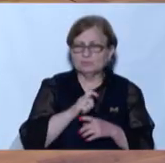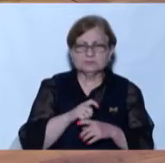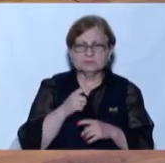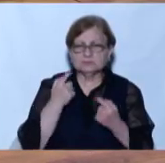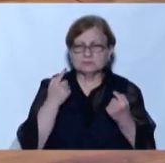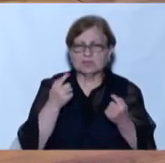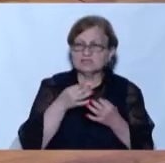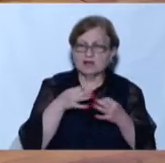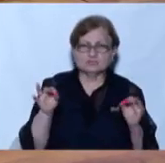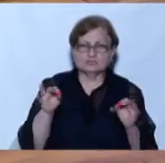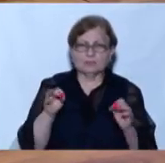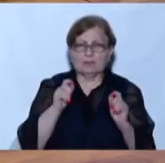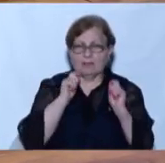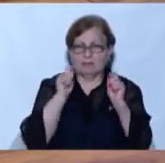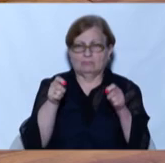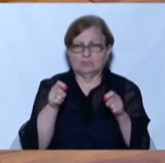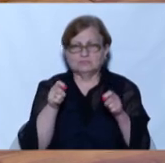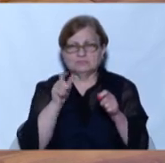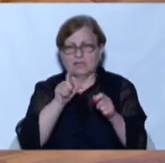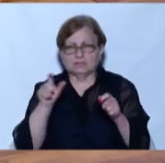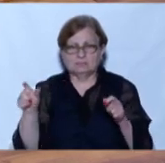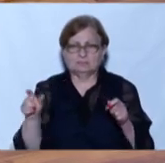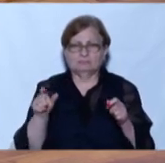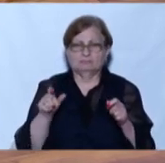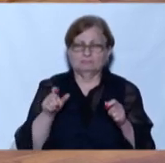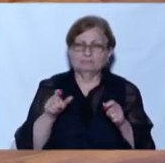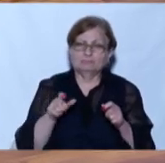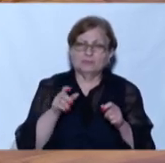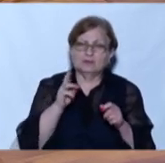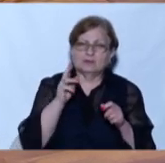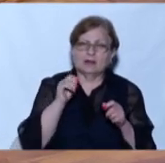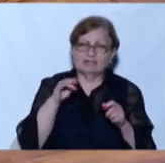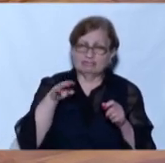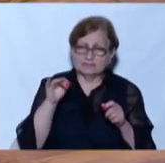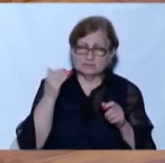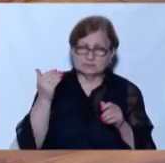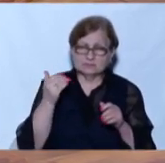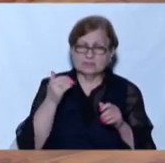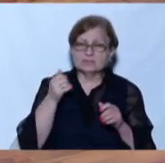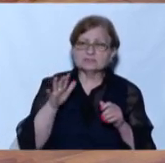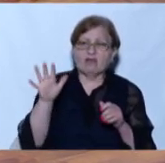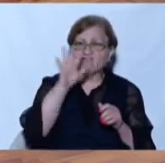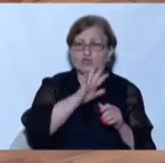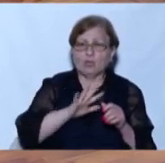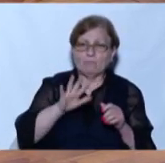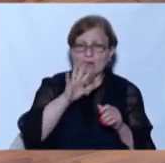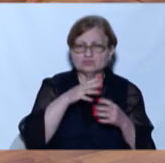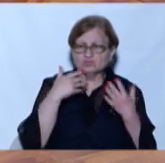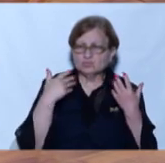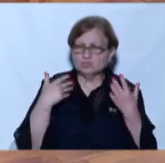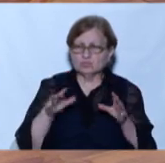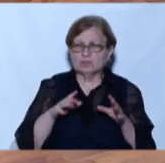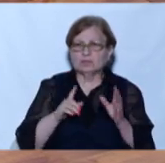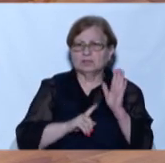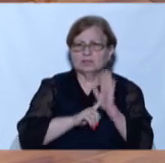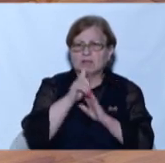დიდი თავისუფლება მოიტანა, ეს არის კანტის საუკუნე, ეს არის ევროპაში უკვე მთლიანობაში იწყება